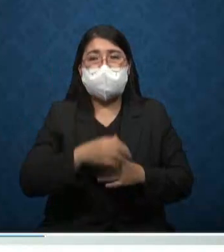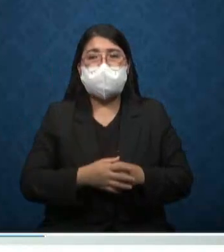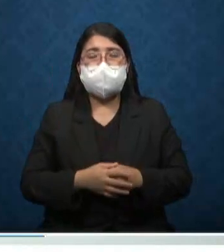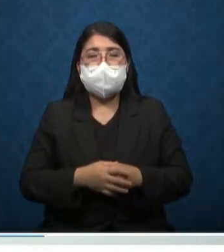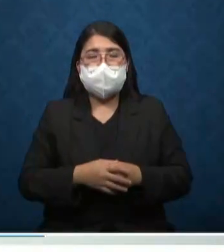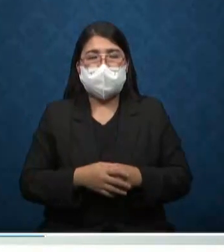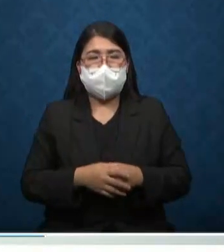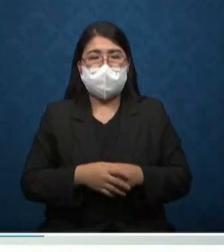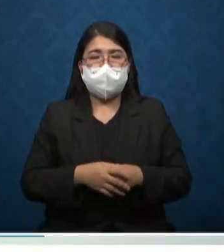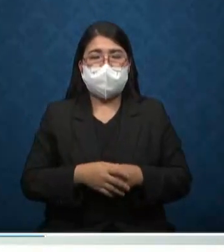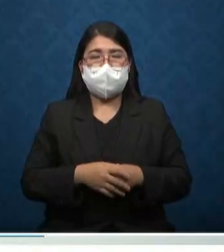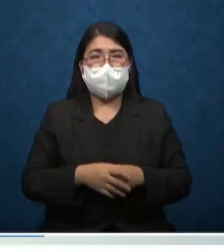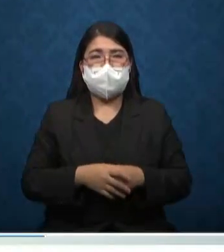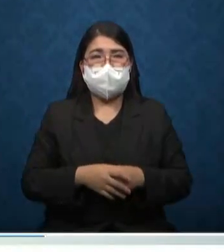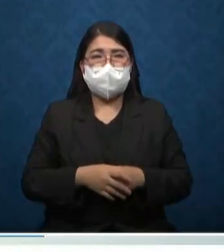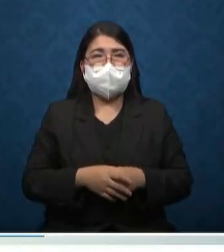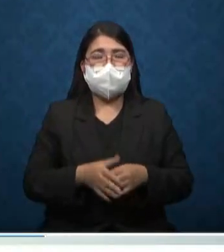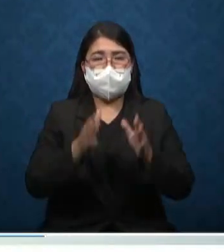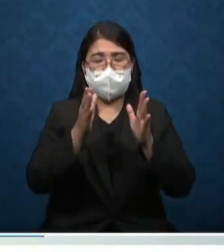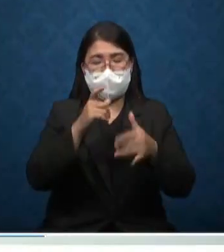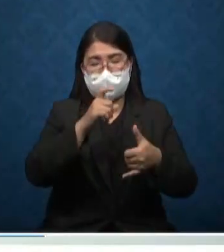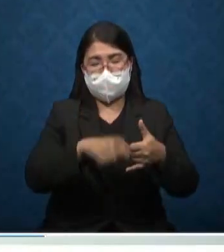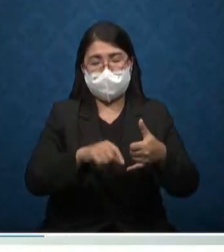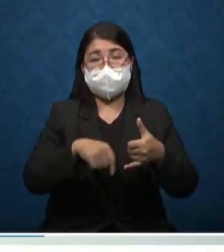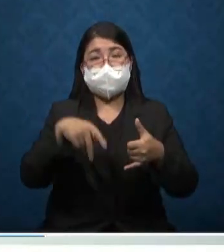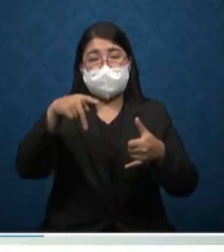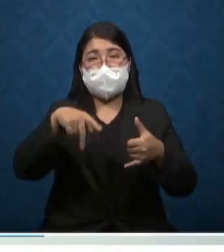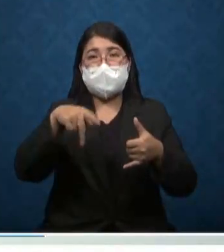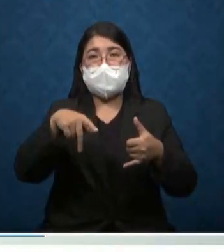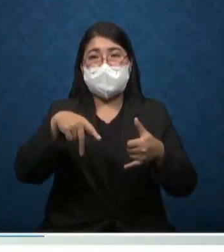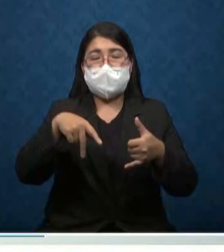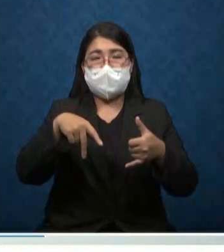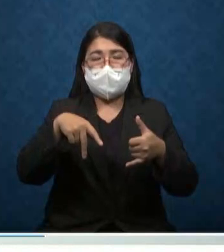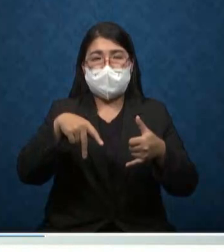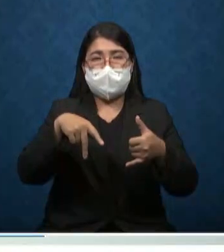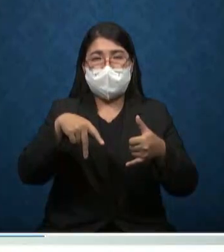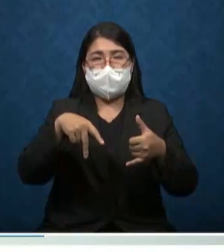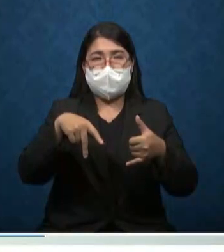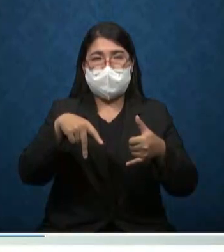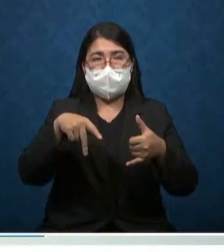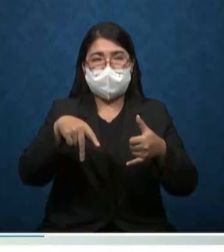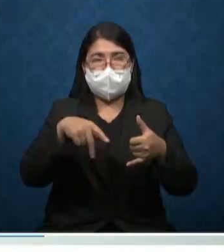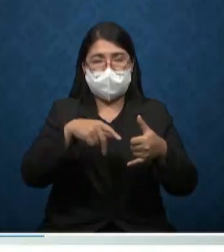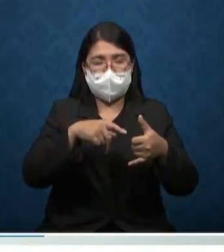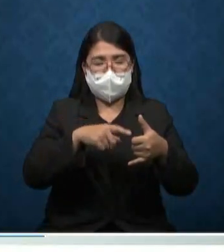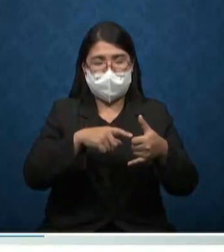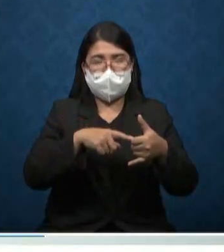ณะของคุณลักษณะของผู้ที่มีความพิเศษขึ้นมาเพราะนั้นถ้าเกิดว่าให้บุคคลเหล่านี้นะคะ